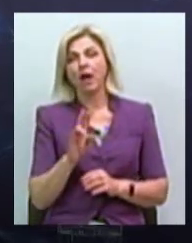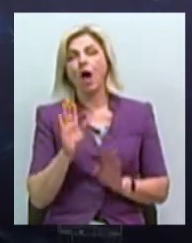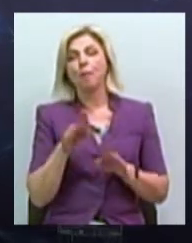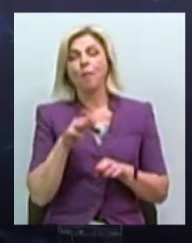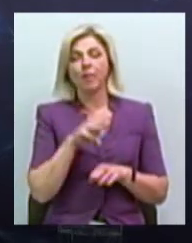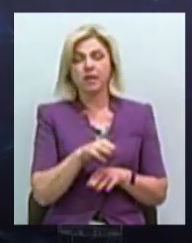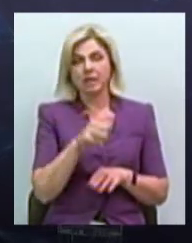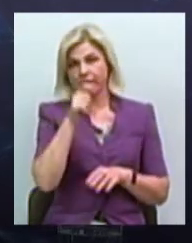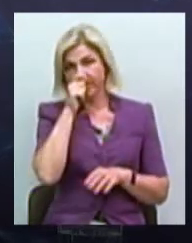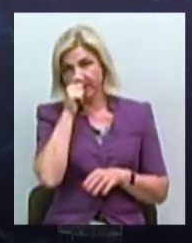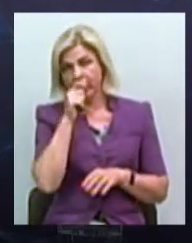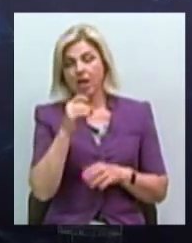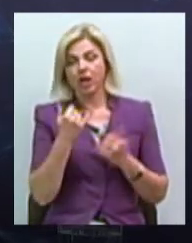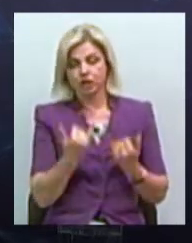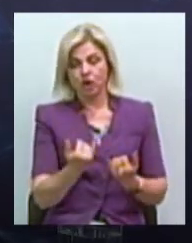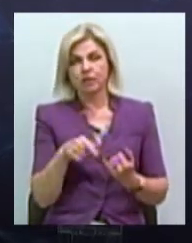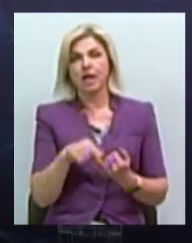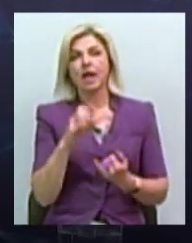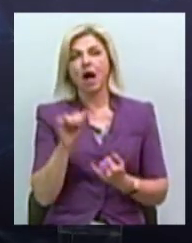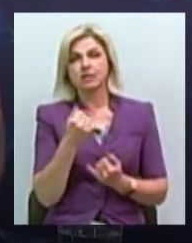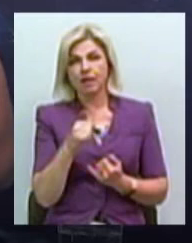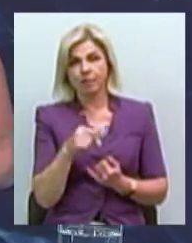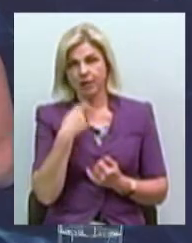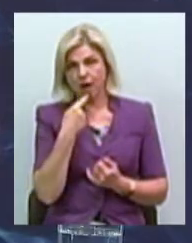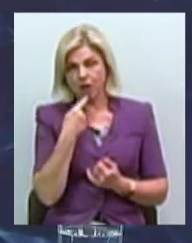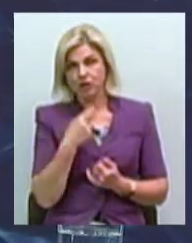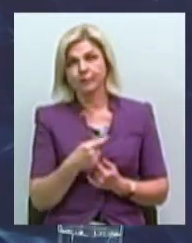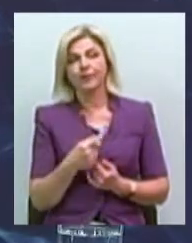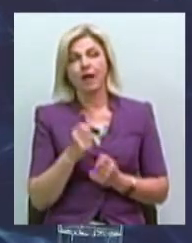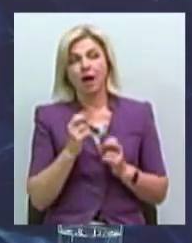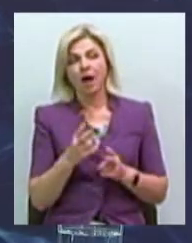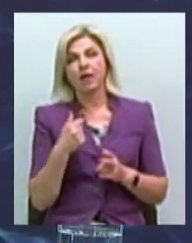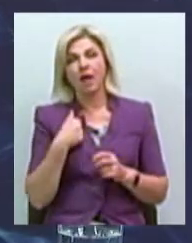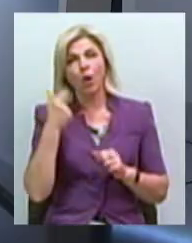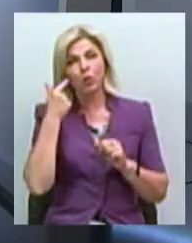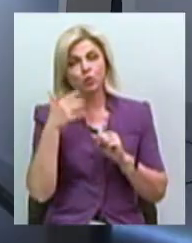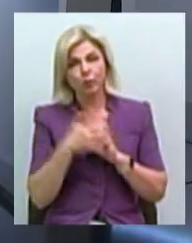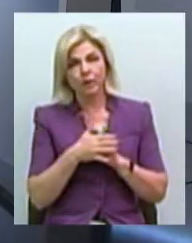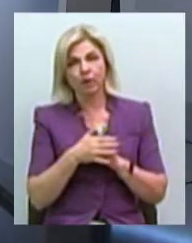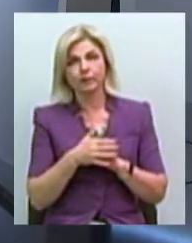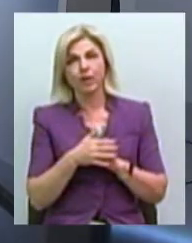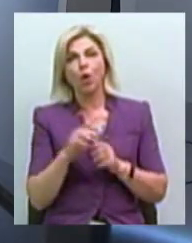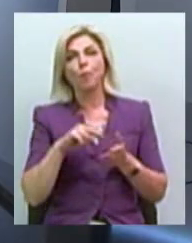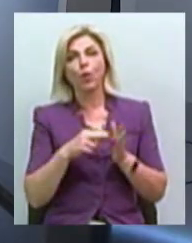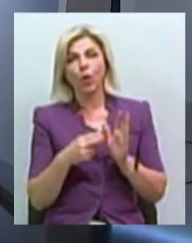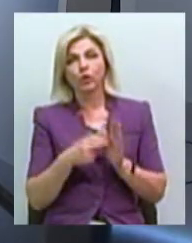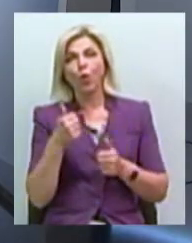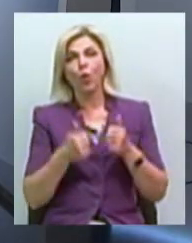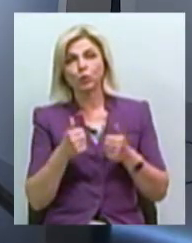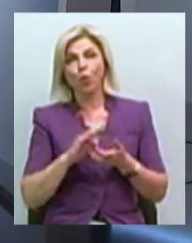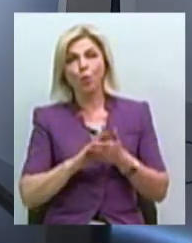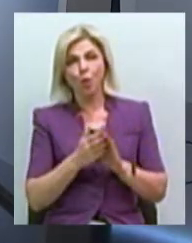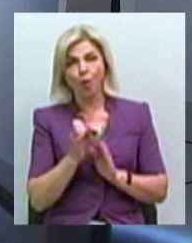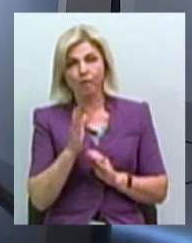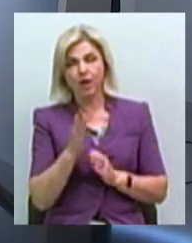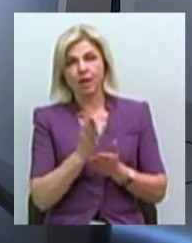квітні, в липні, вже за серпень каже. Так, але, як я розумію, да, як член конкурсної комісії, що проєкт конкурсних умов